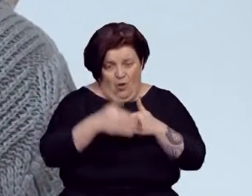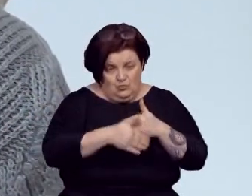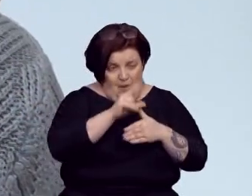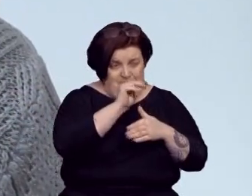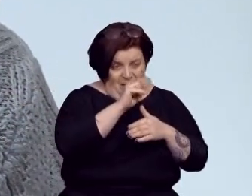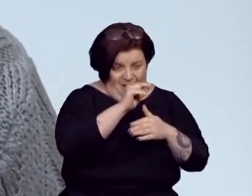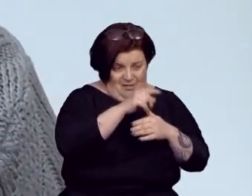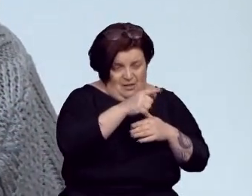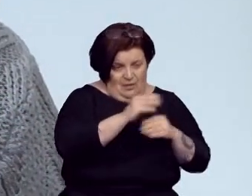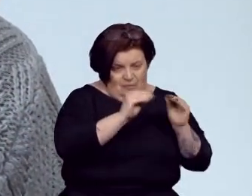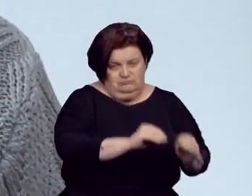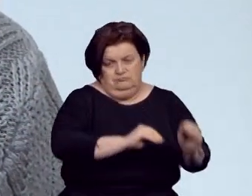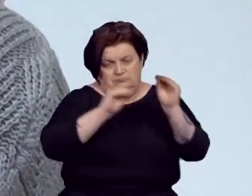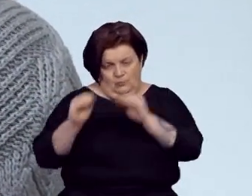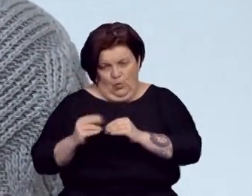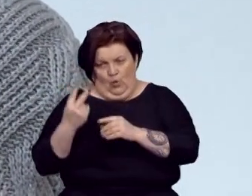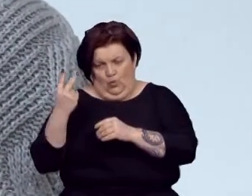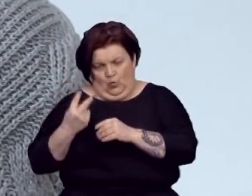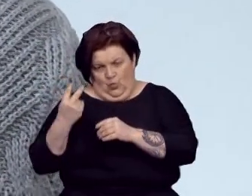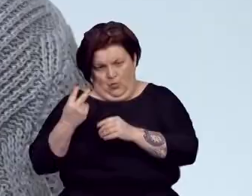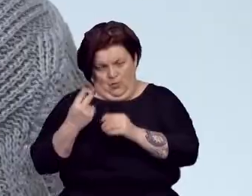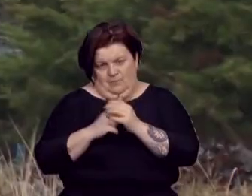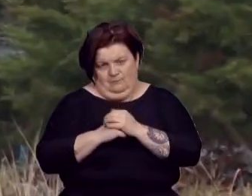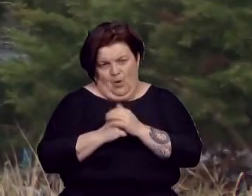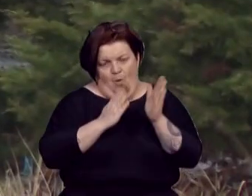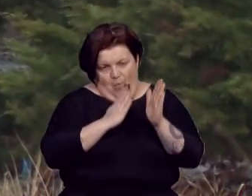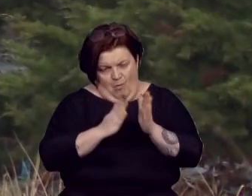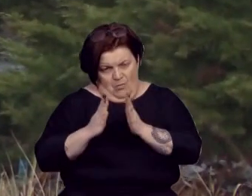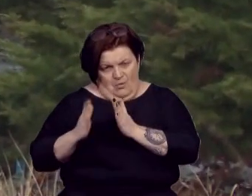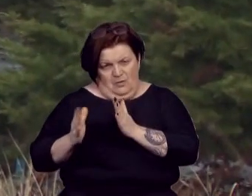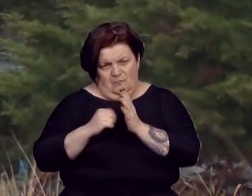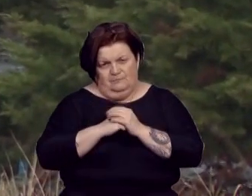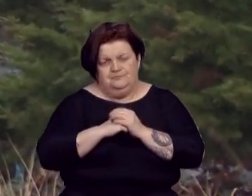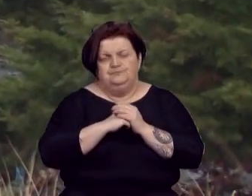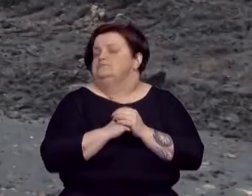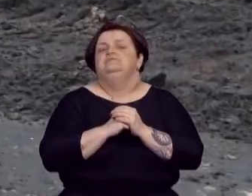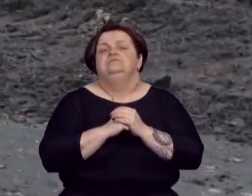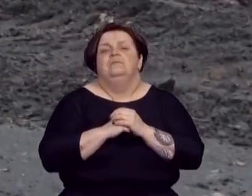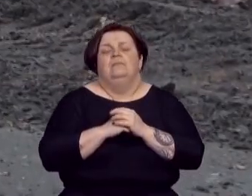jednym parkingu, będziemy przenosili się na drugi, żeby to w miarę sprawnie poszło.